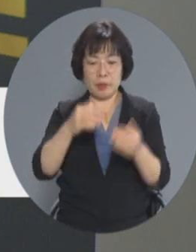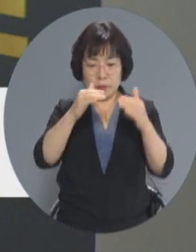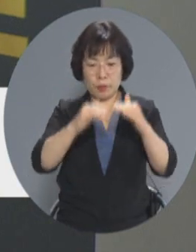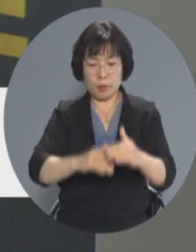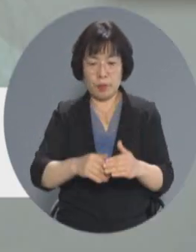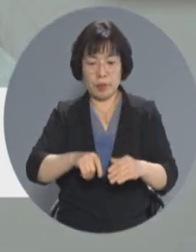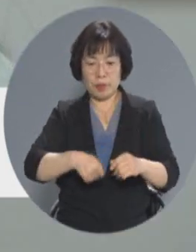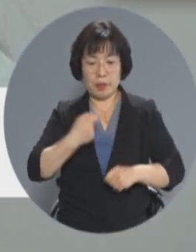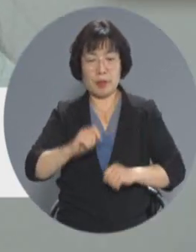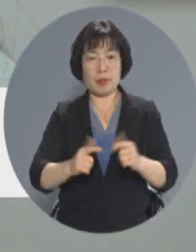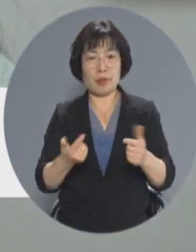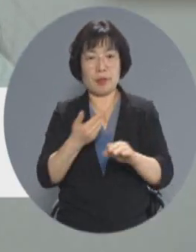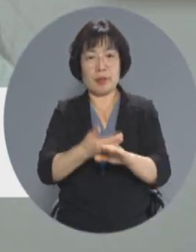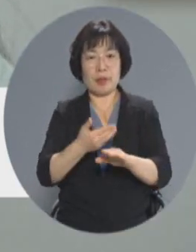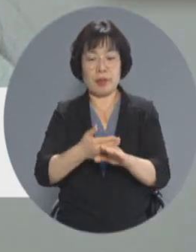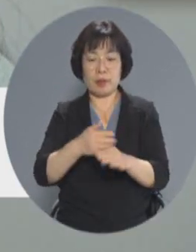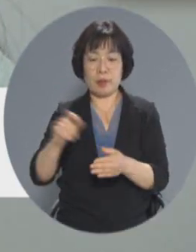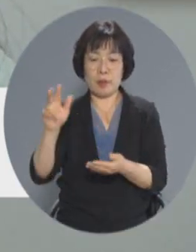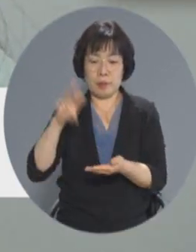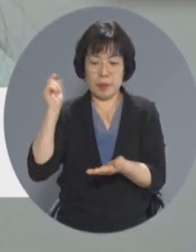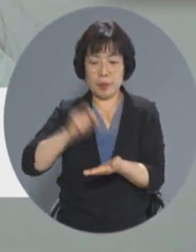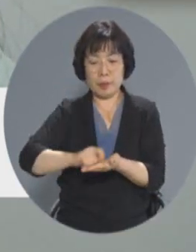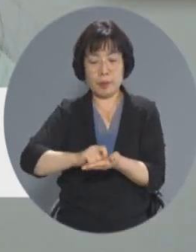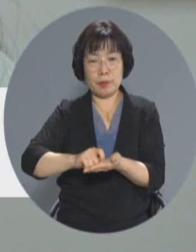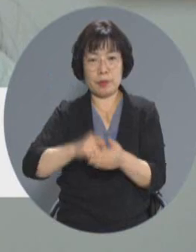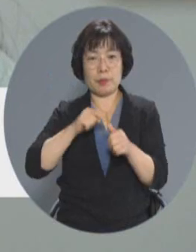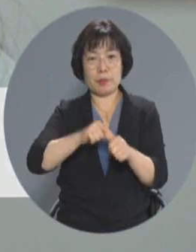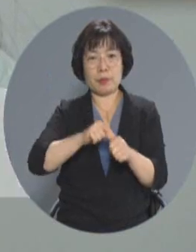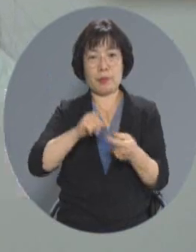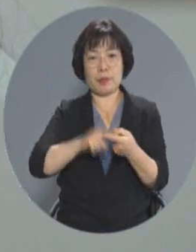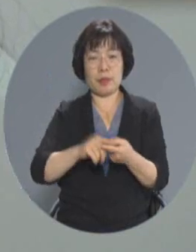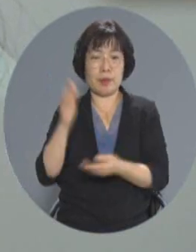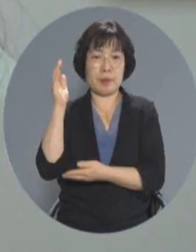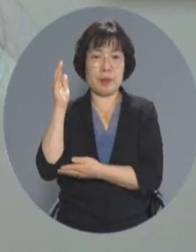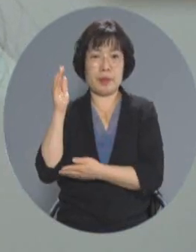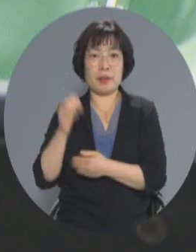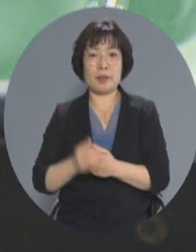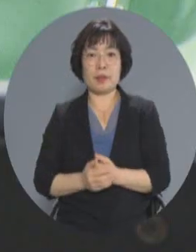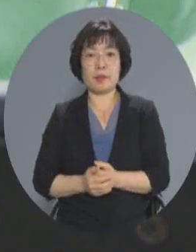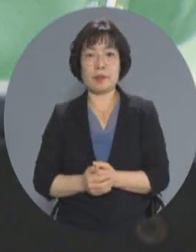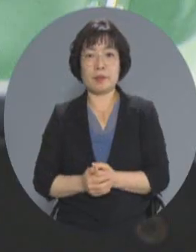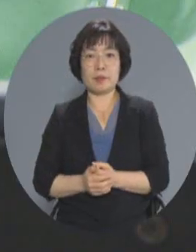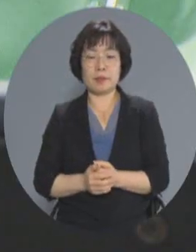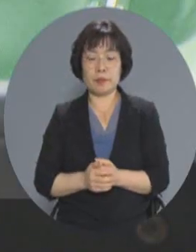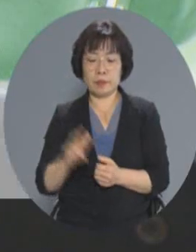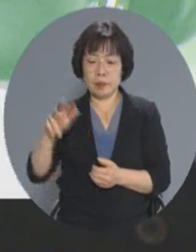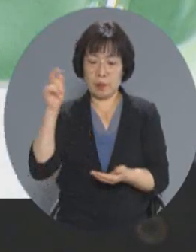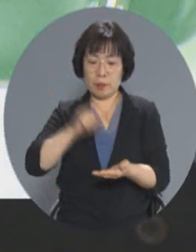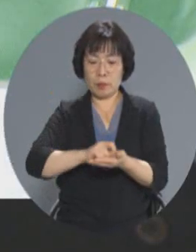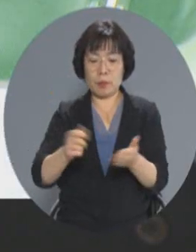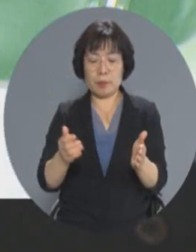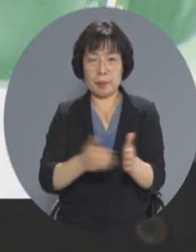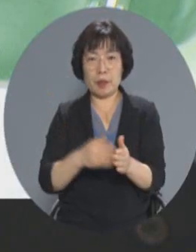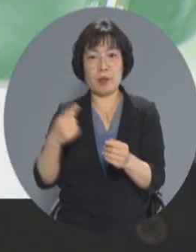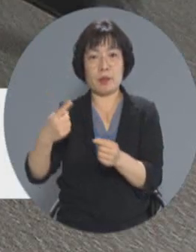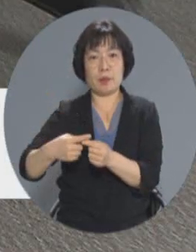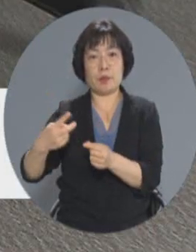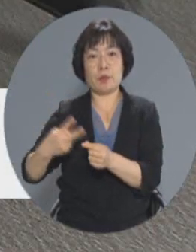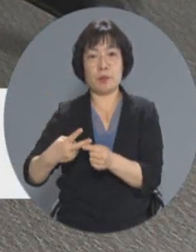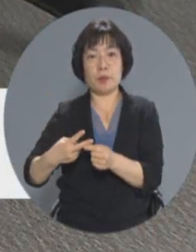내용이 사실이 아니라는 각서를 쓰도록 강요했다는 주장이 나오고 있습니다. 각서 썼습니다. 저도 그때 두